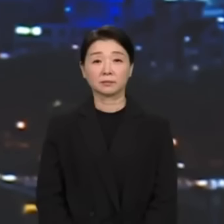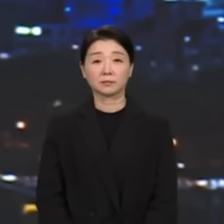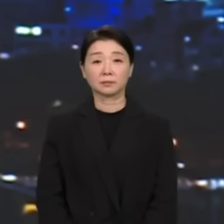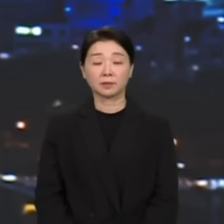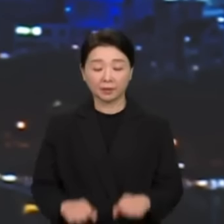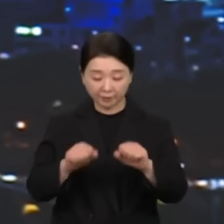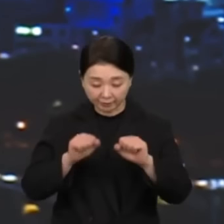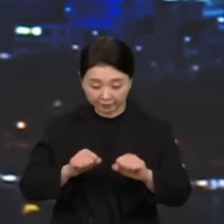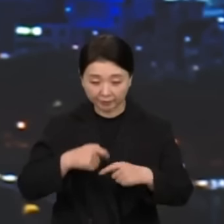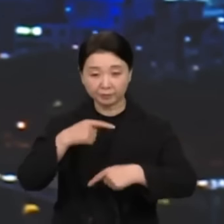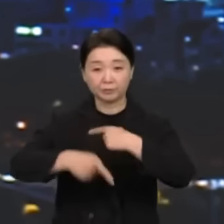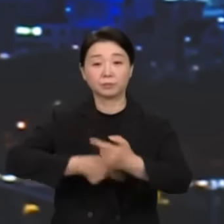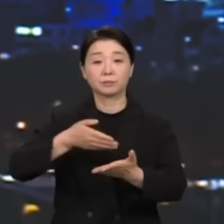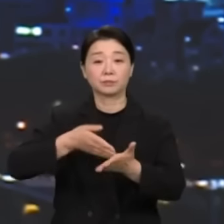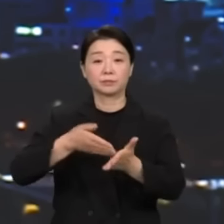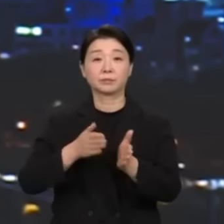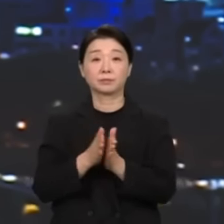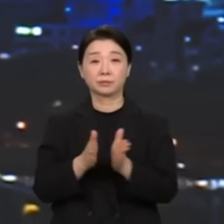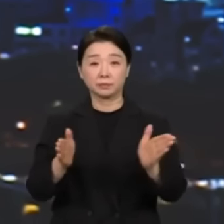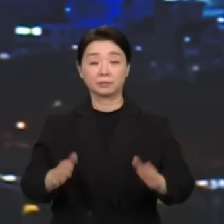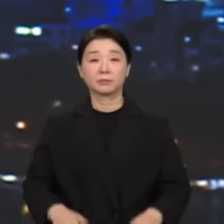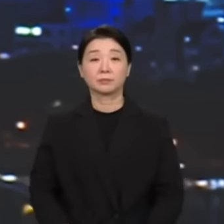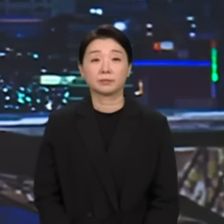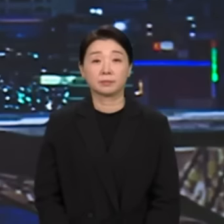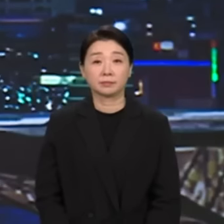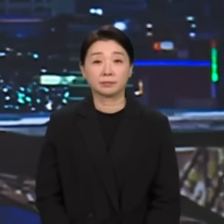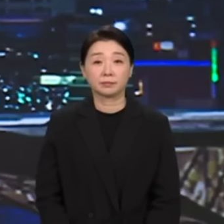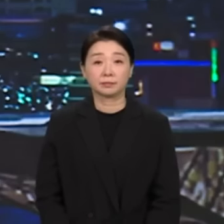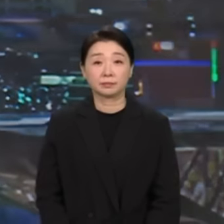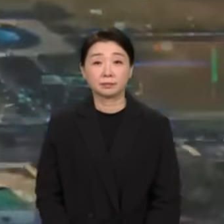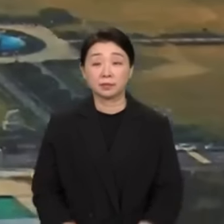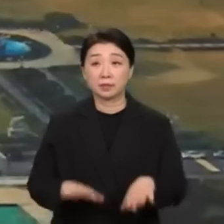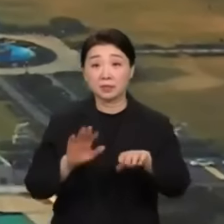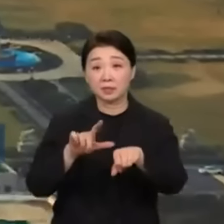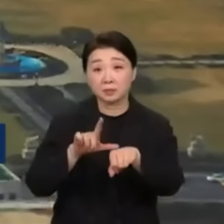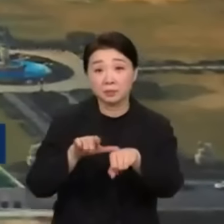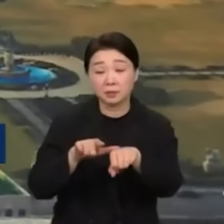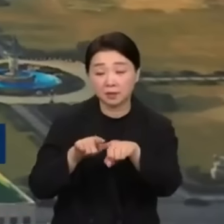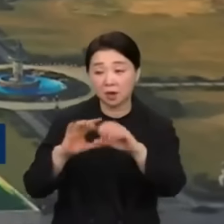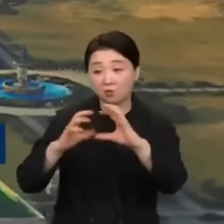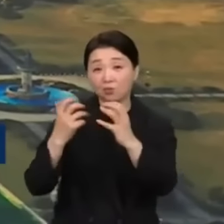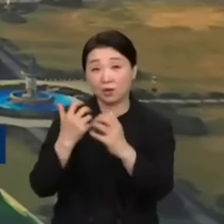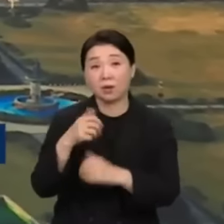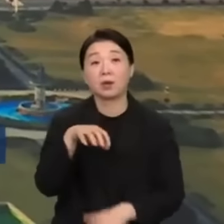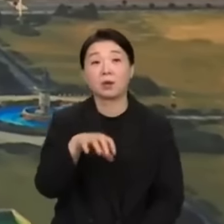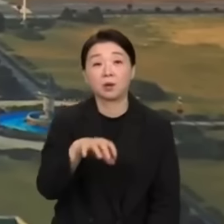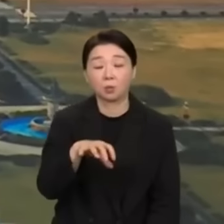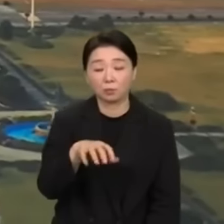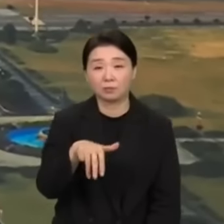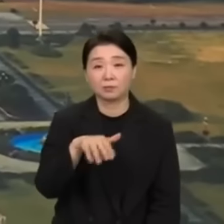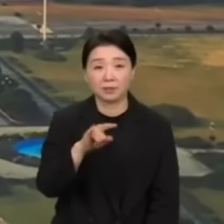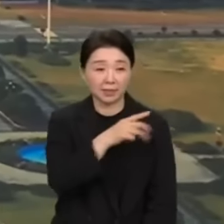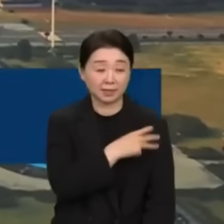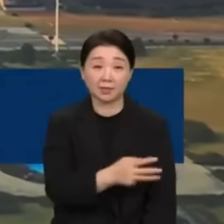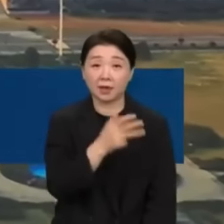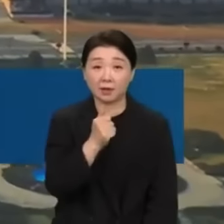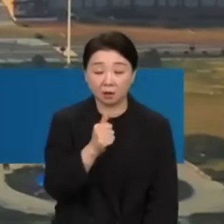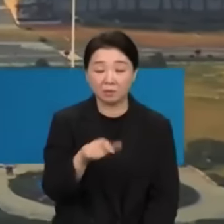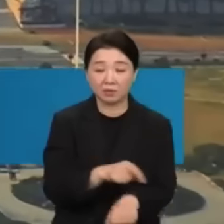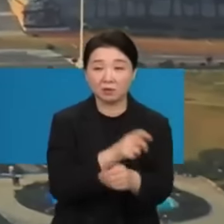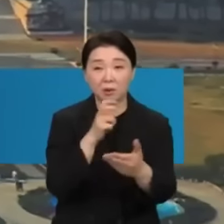시청자 여러분, JTBC 뉴스룸을 시작하겠습니다. 이 시각 국회에선 최상병 특검법 청문회가 열리고